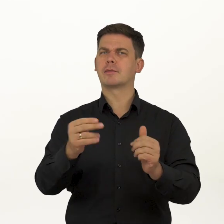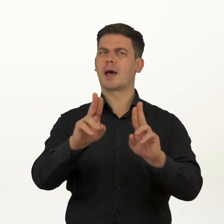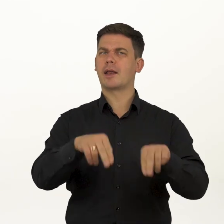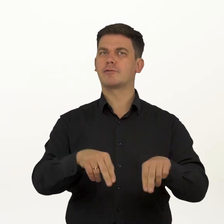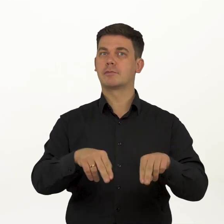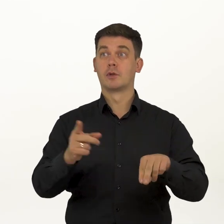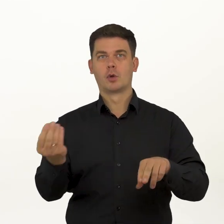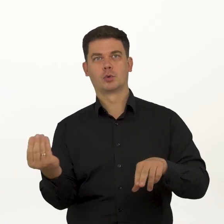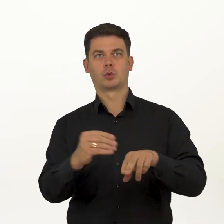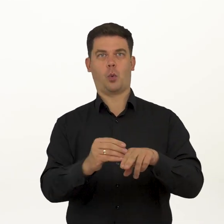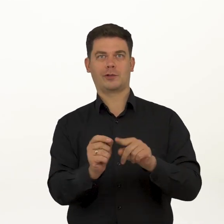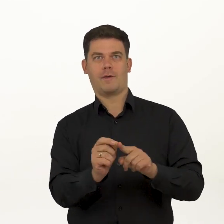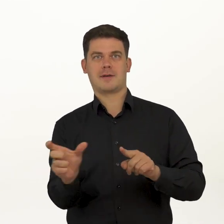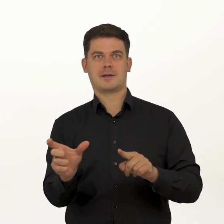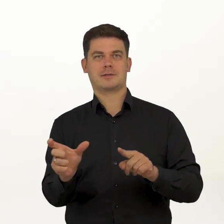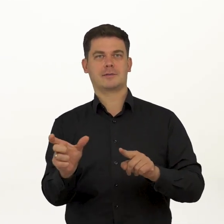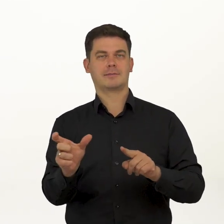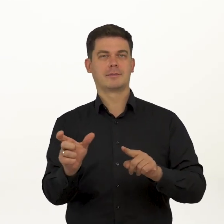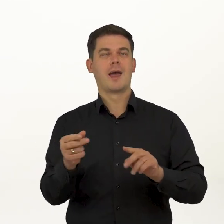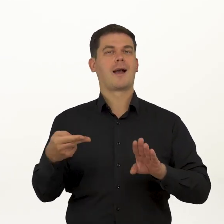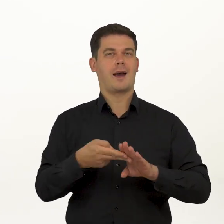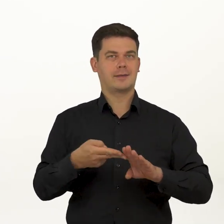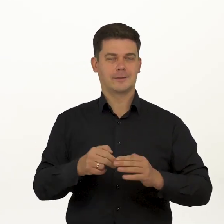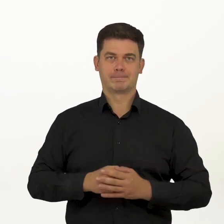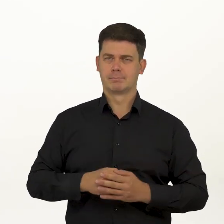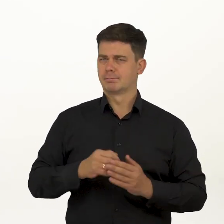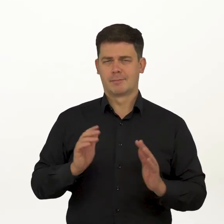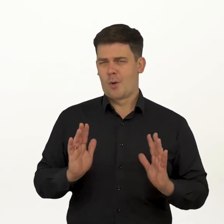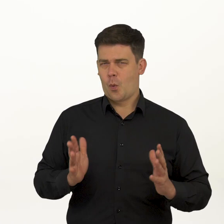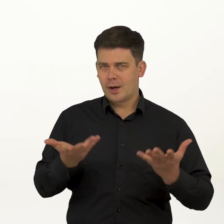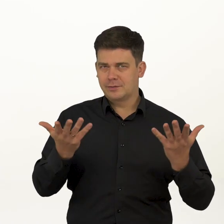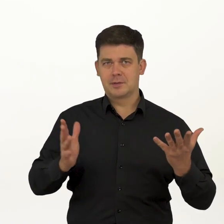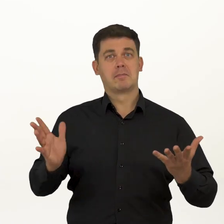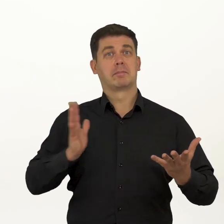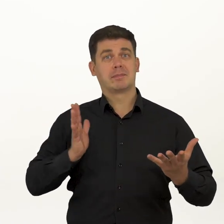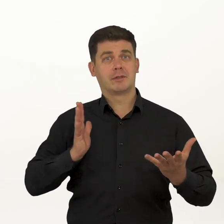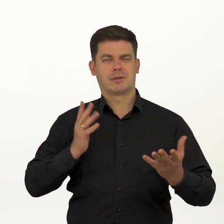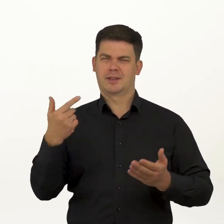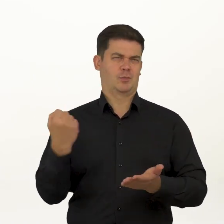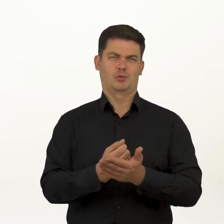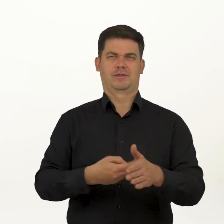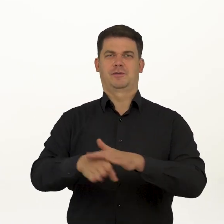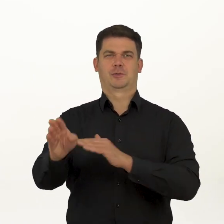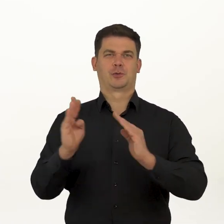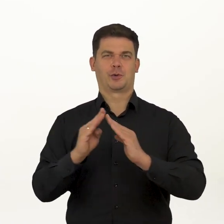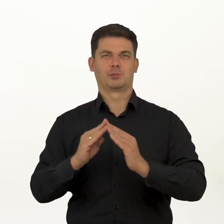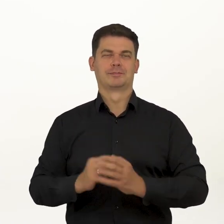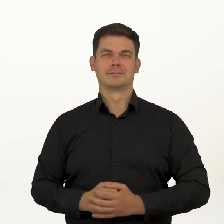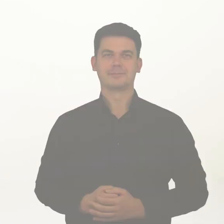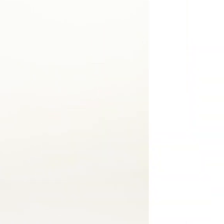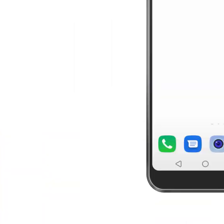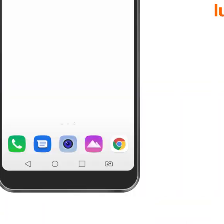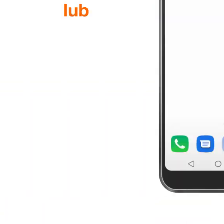i dokupić doładowanie w ofercie na kartę. A to wszystko łatwo, bezpiecznie i bez wychodzenia z